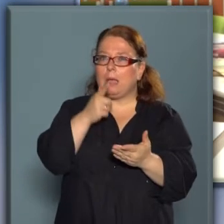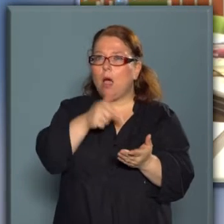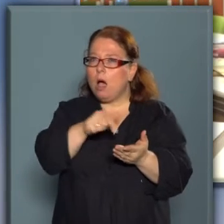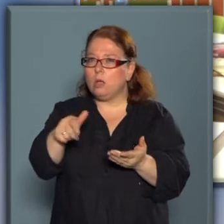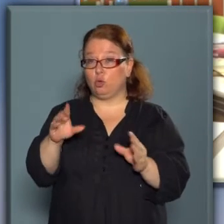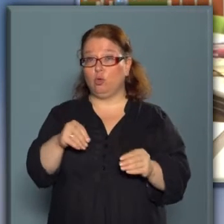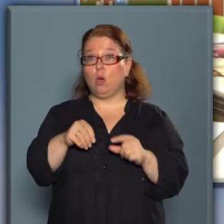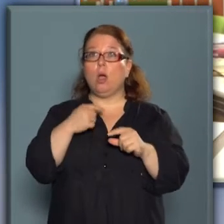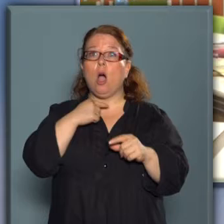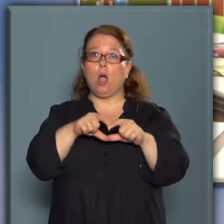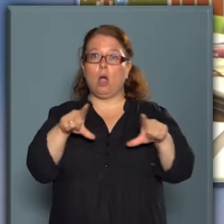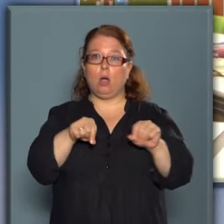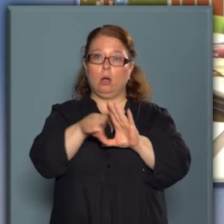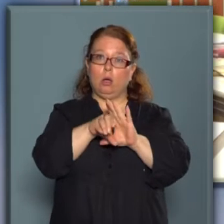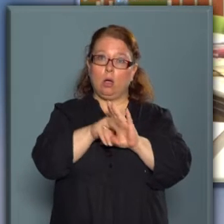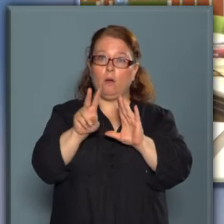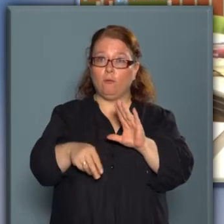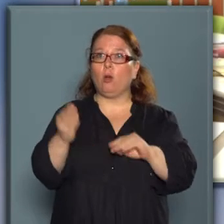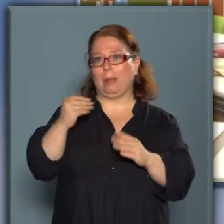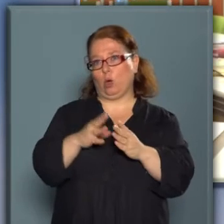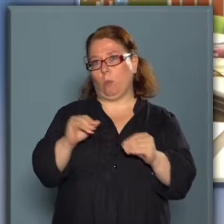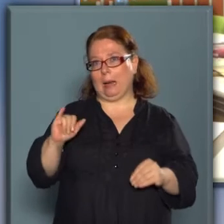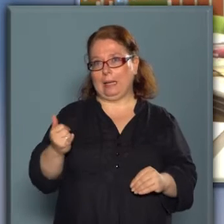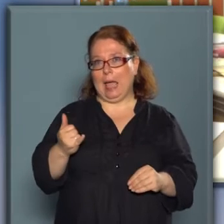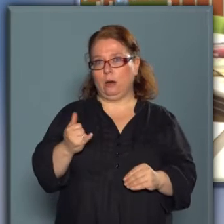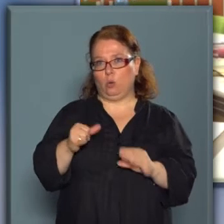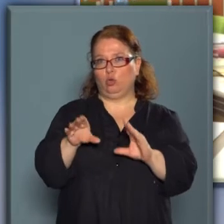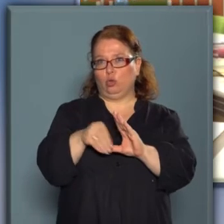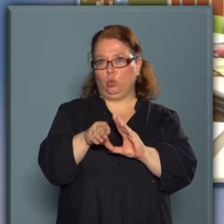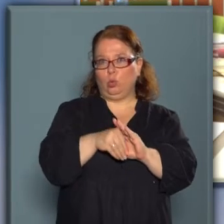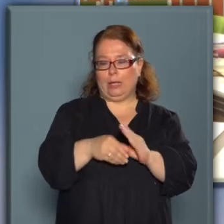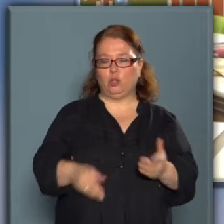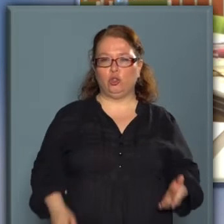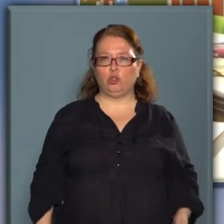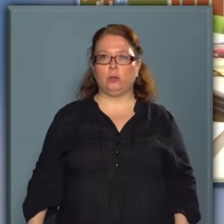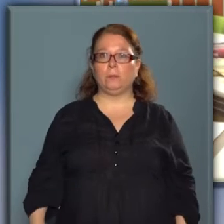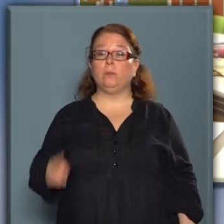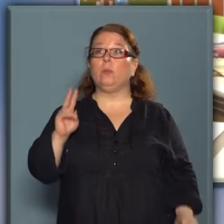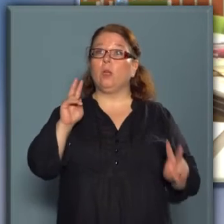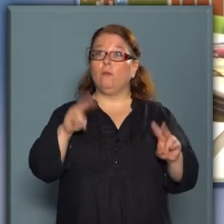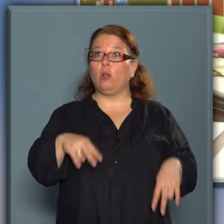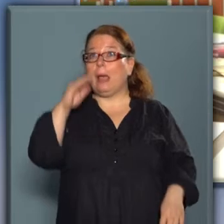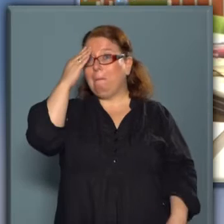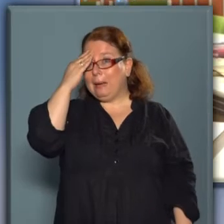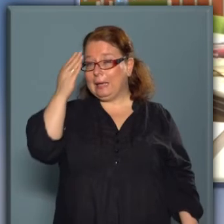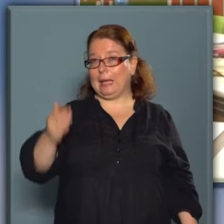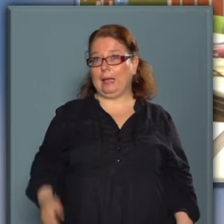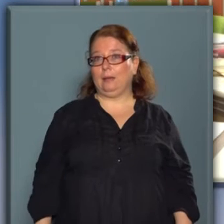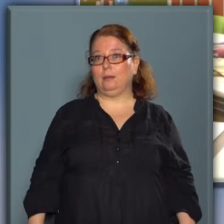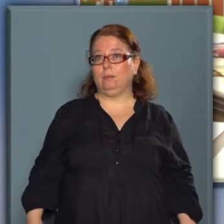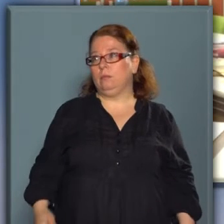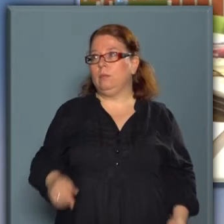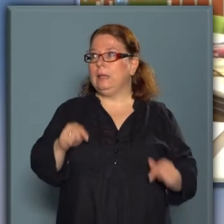Nagyon sok hangkazetta van például, még amit a Román János gyűjtött. Vannak emlékek,